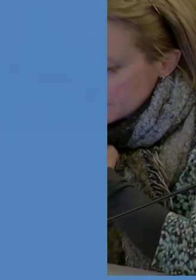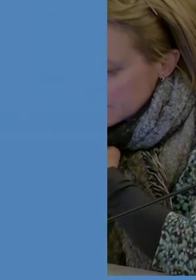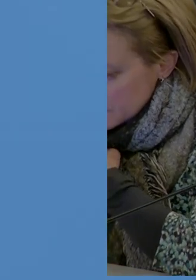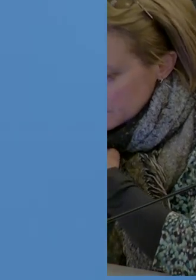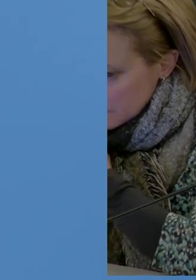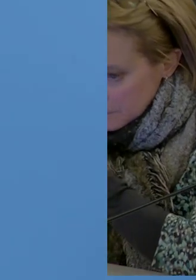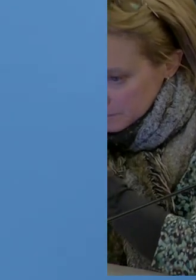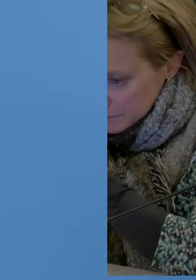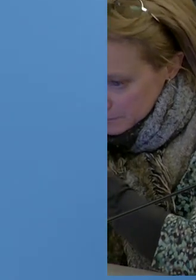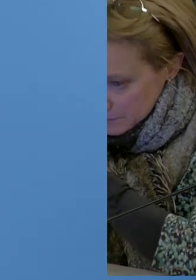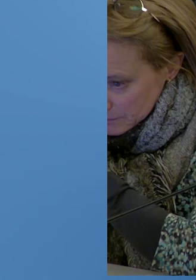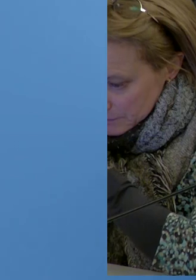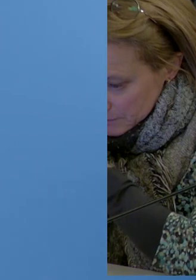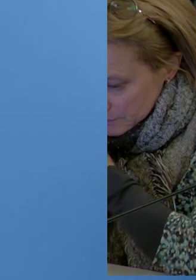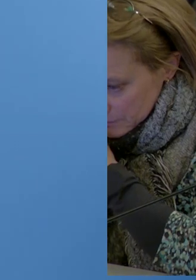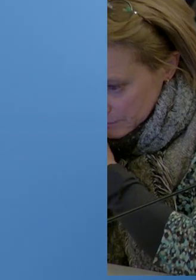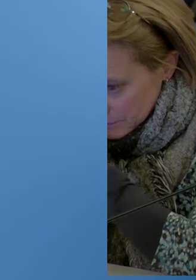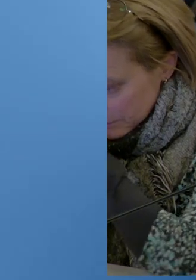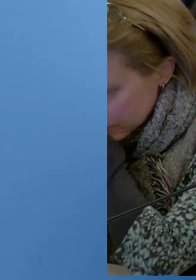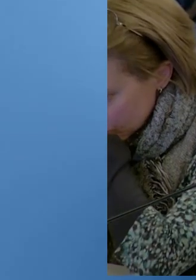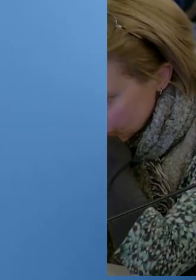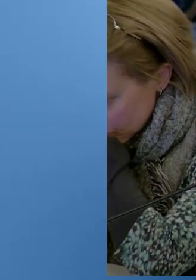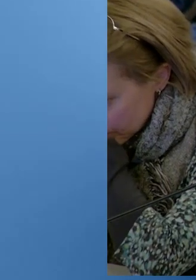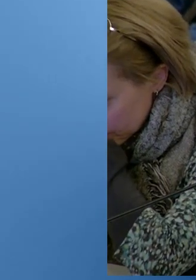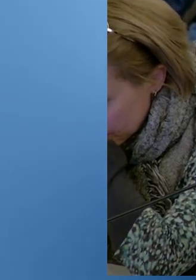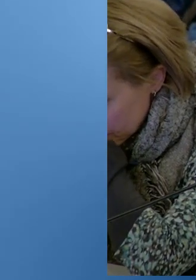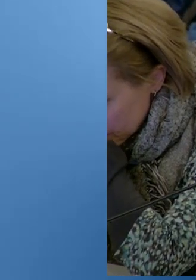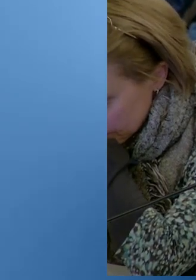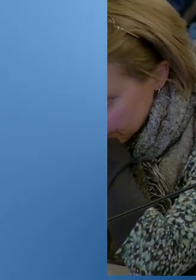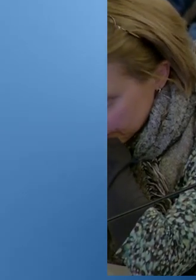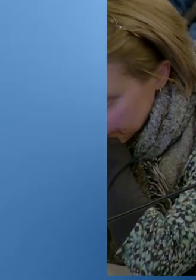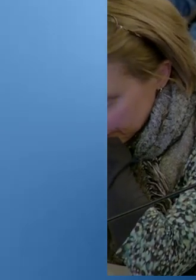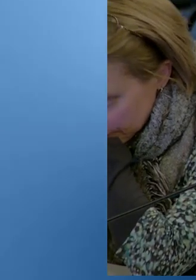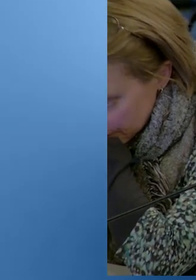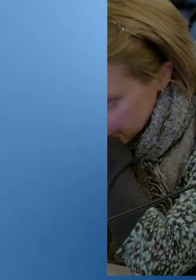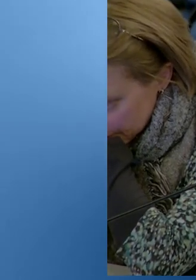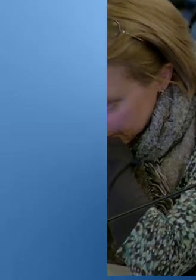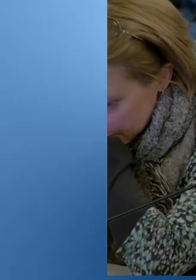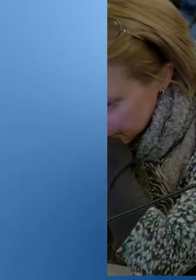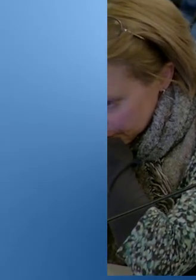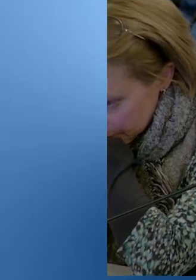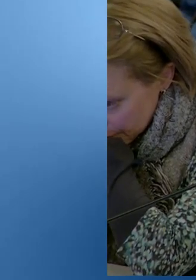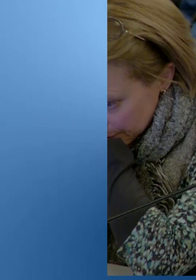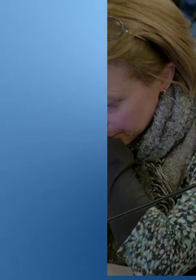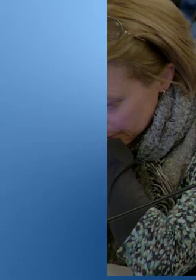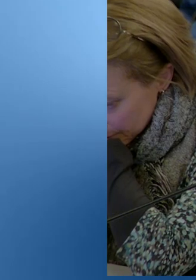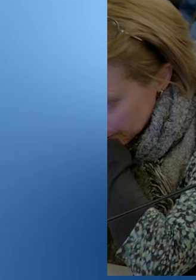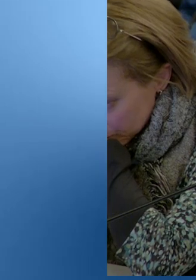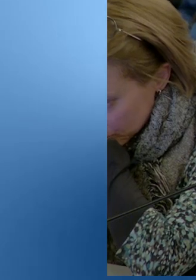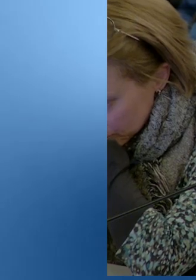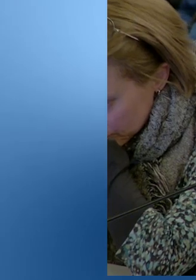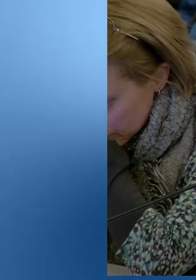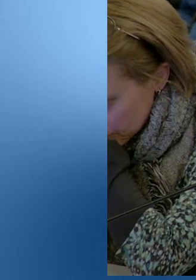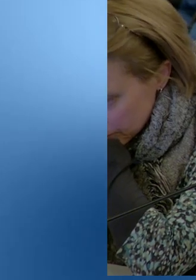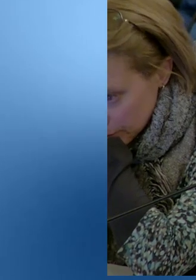conseils municipaux dans dans l'année donc les ordres du jour vont s'intensifier je crois que ce n'est pas possible qu'à 23h on commence